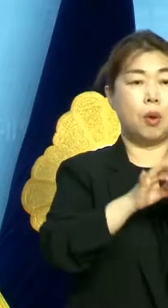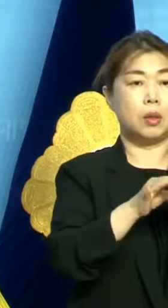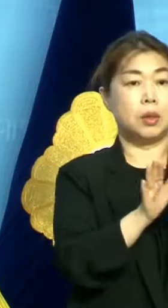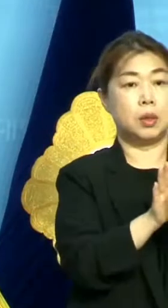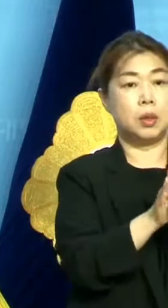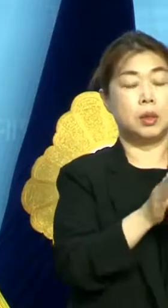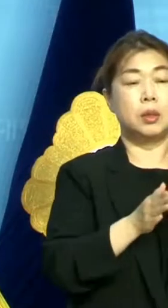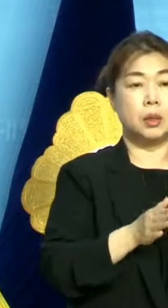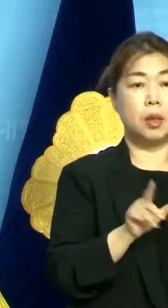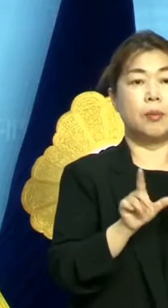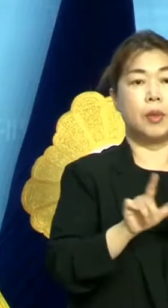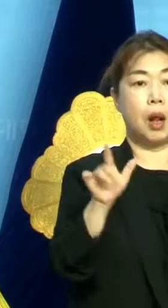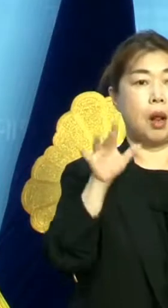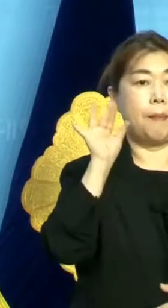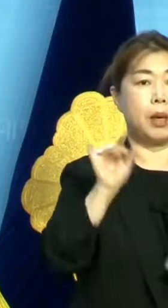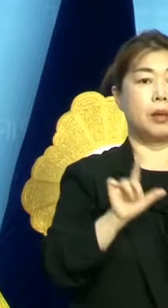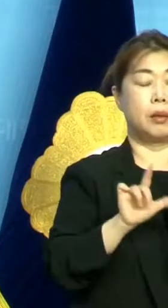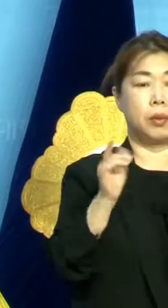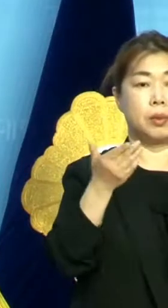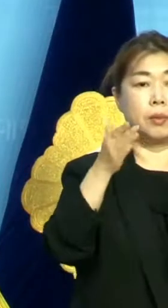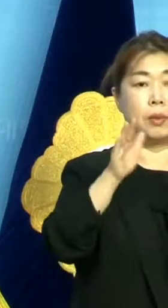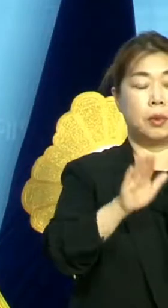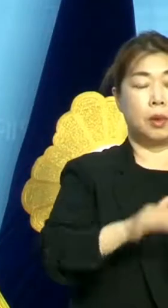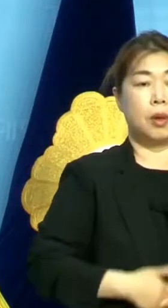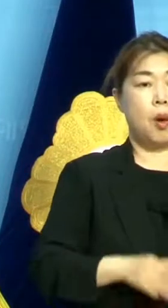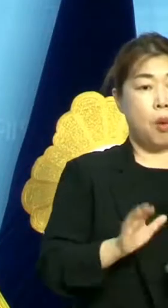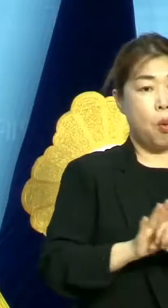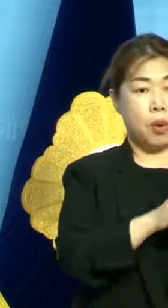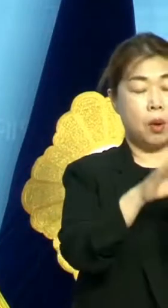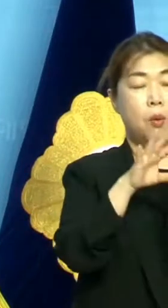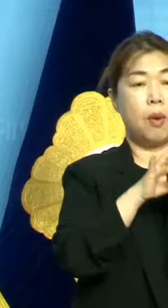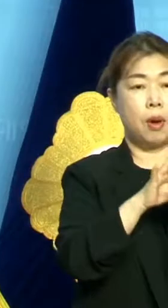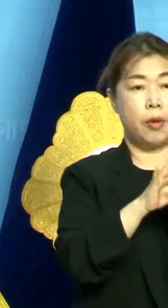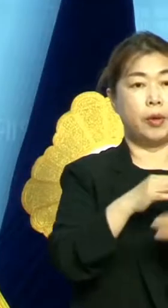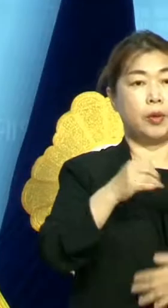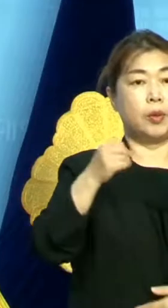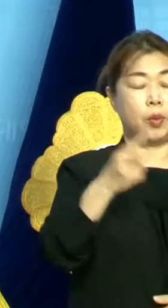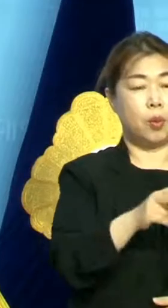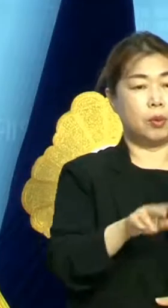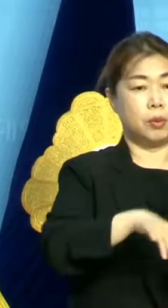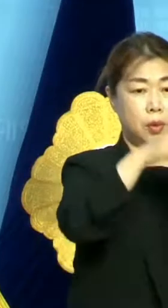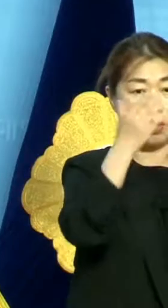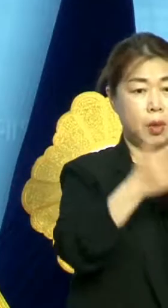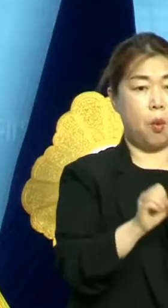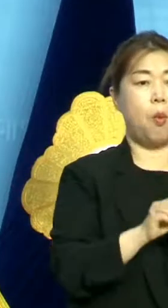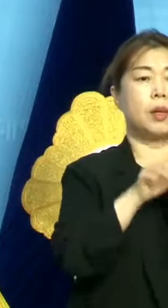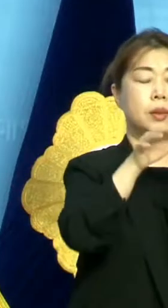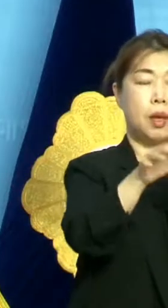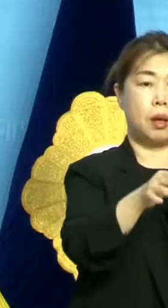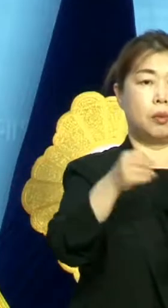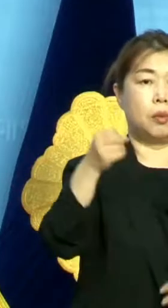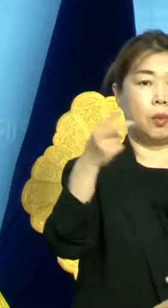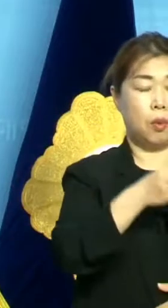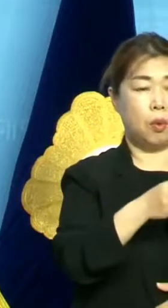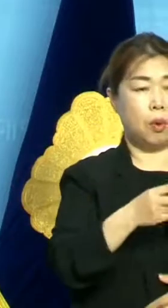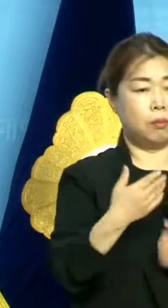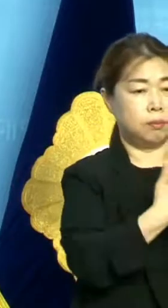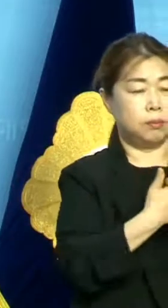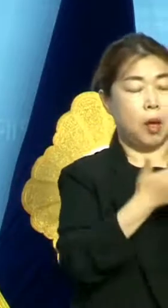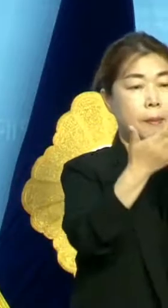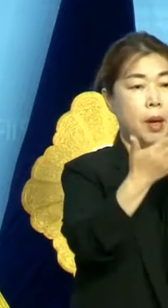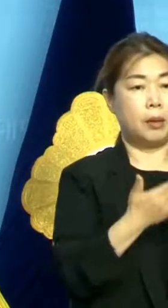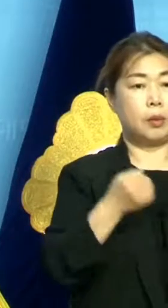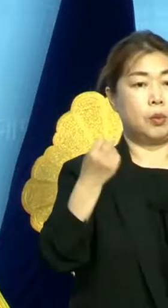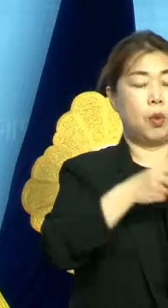100일 되는 날입니다 또 코로 살구의 전반적인 학 쌈과 수해로 인한